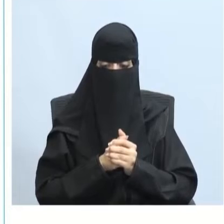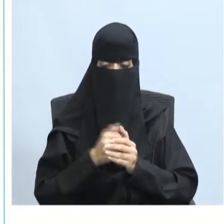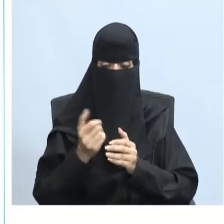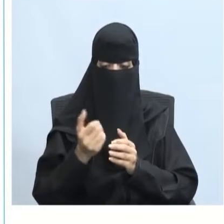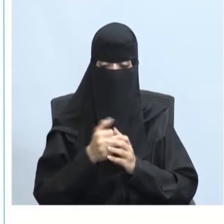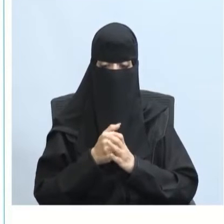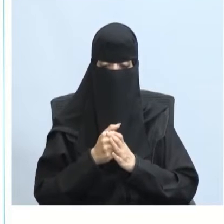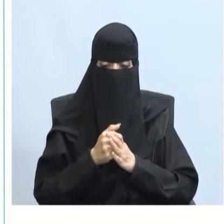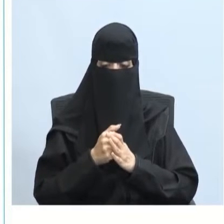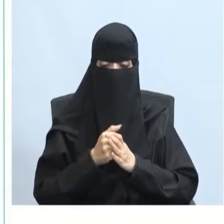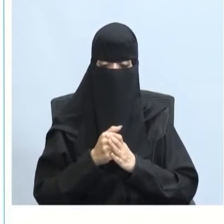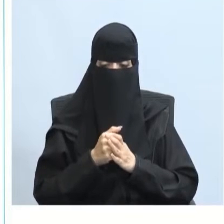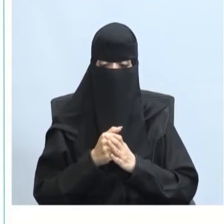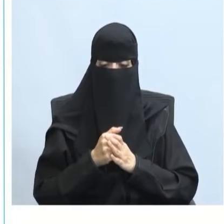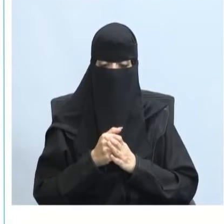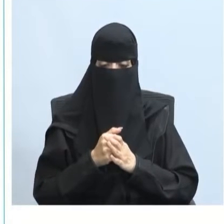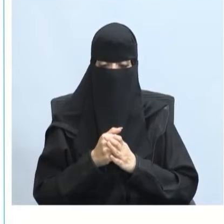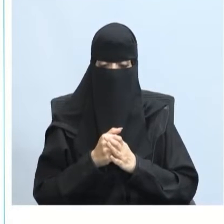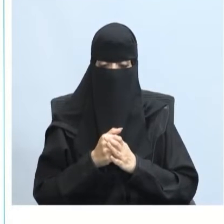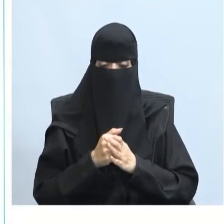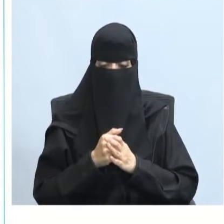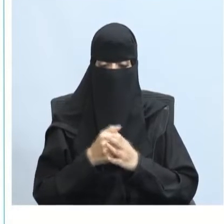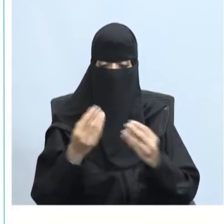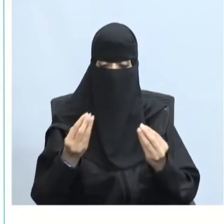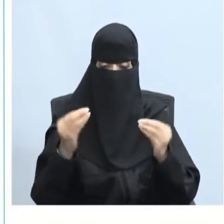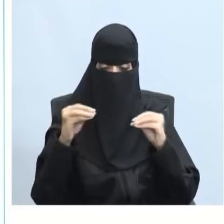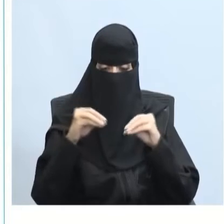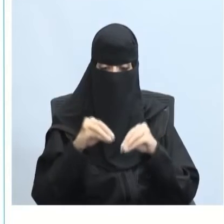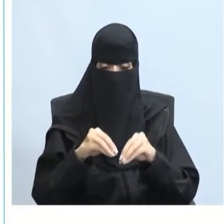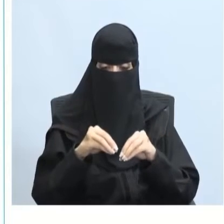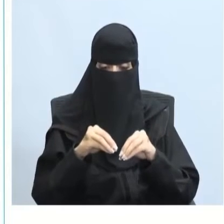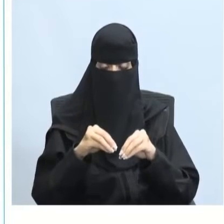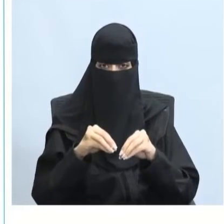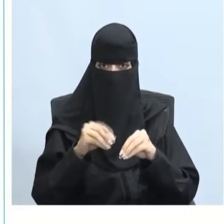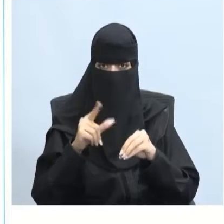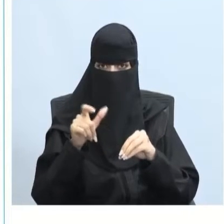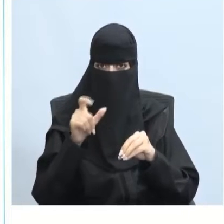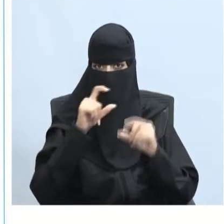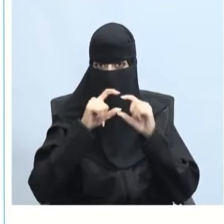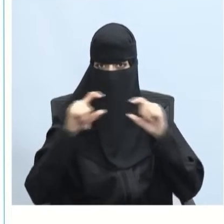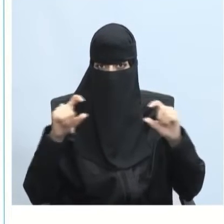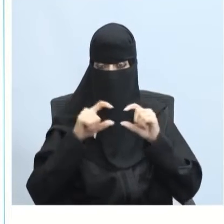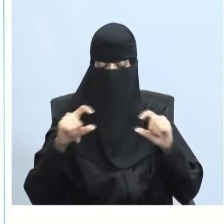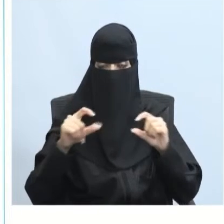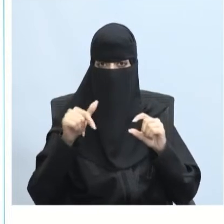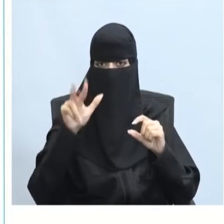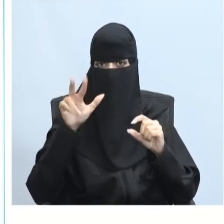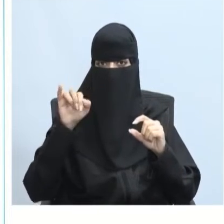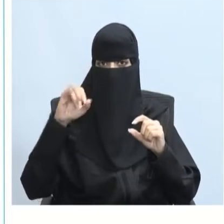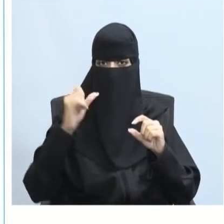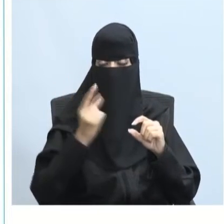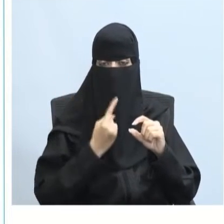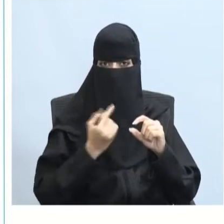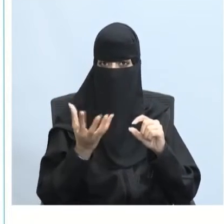المصادر اضغط على اضف اد ليتم اضافه ايش المورد التي